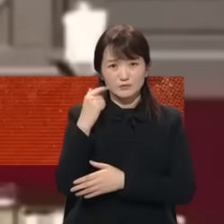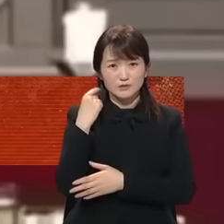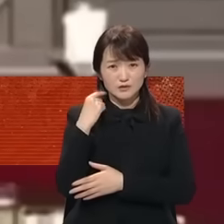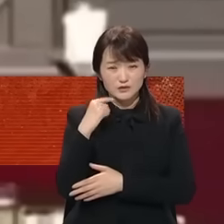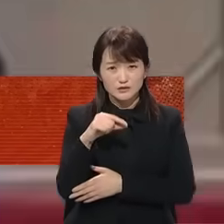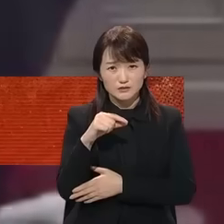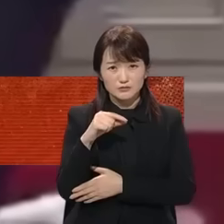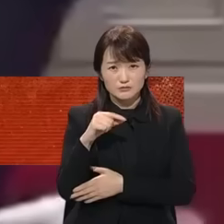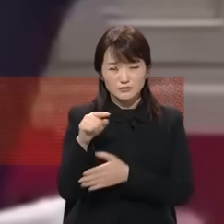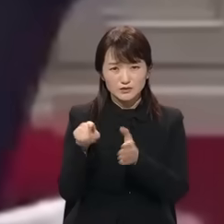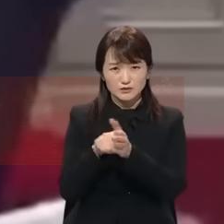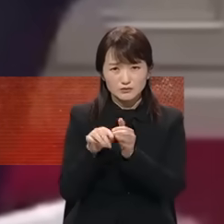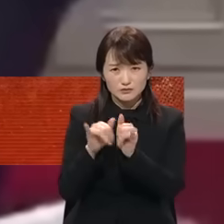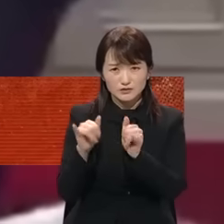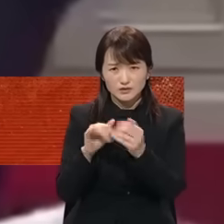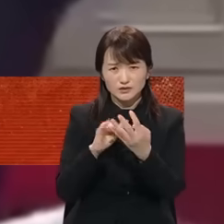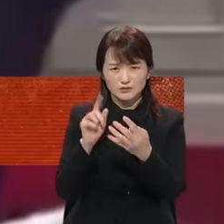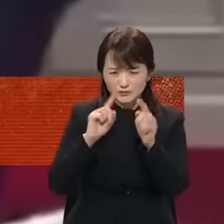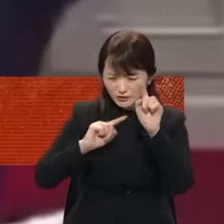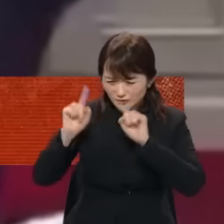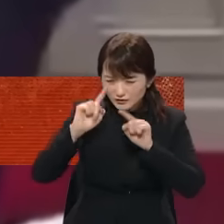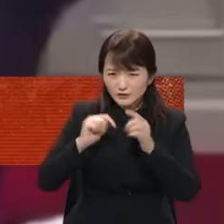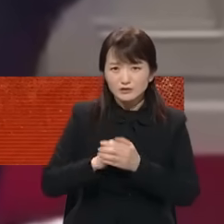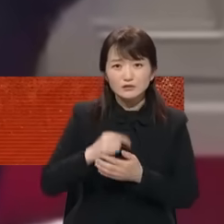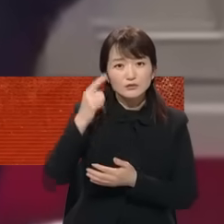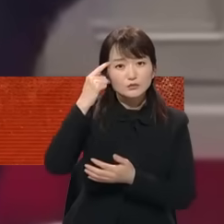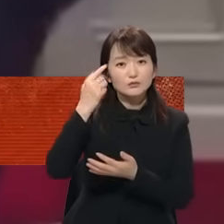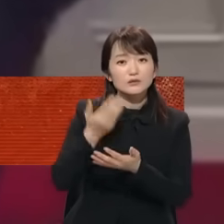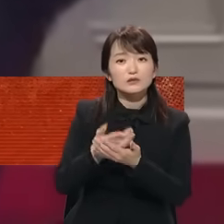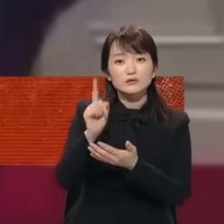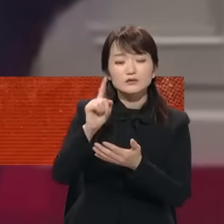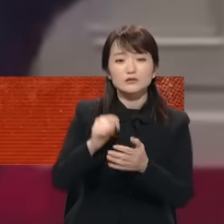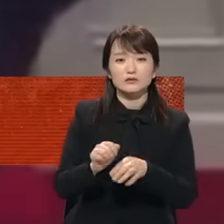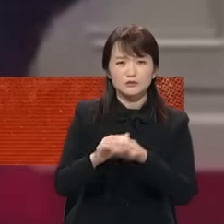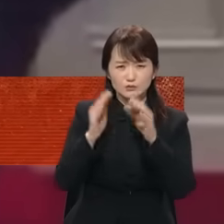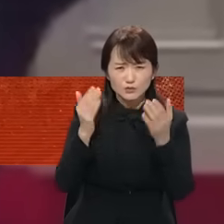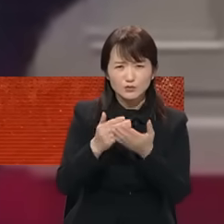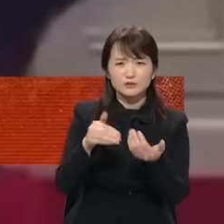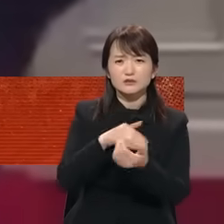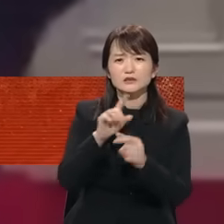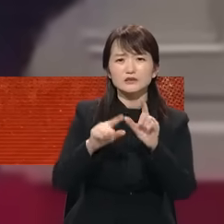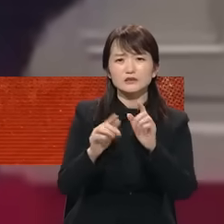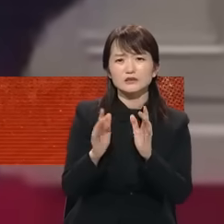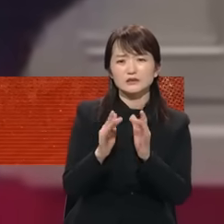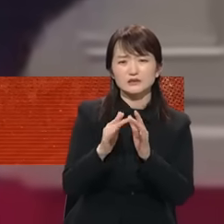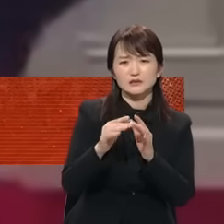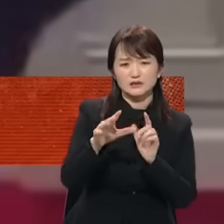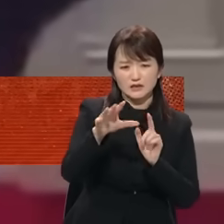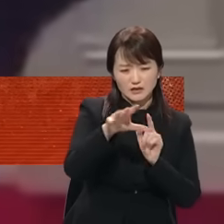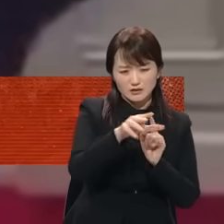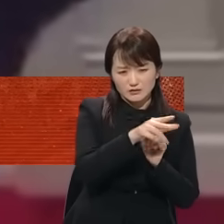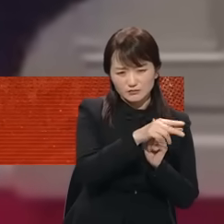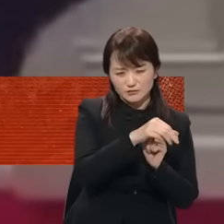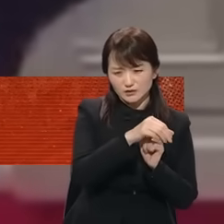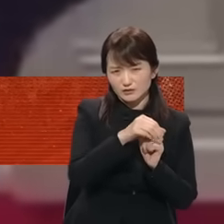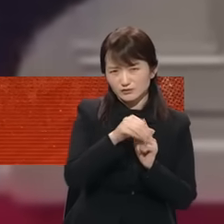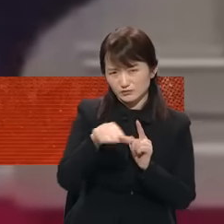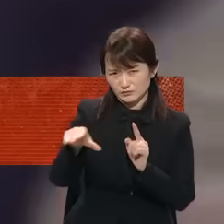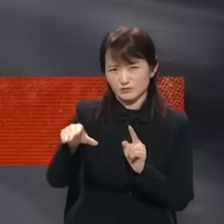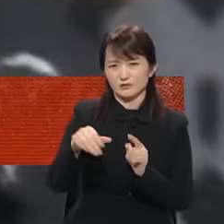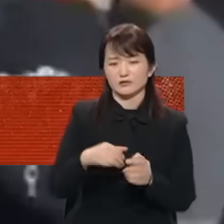모두네 명이 크게 다치고 말았습니다 더 충격적인 건요이 모든 끔찍한 상황이 인터넷으로 생중계가 됐다는